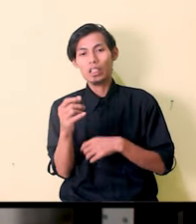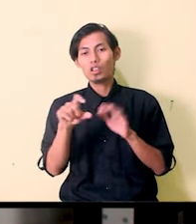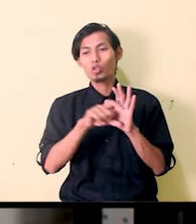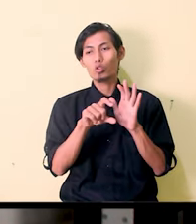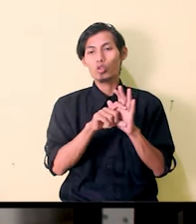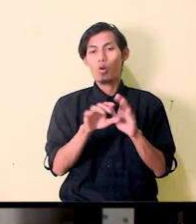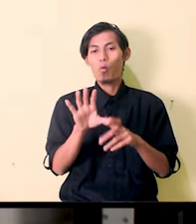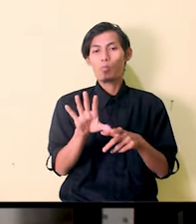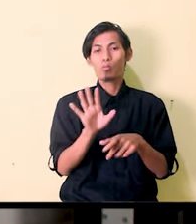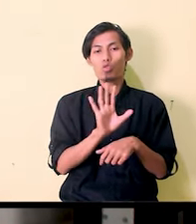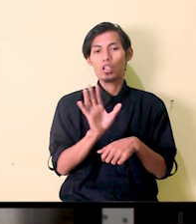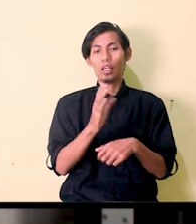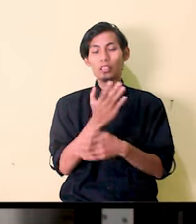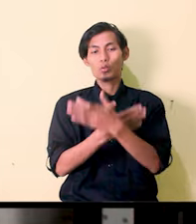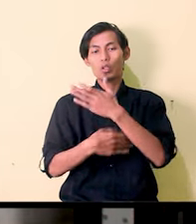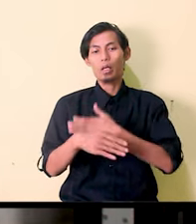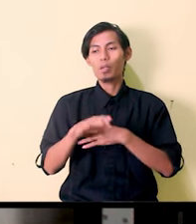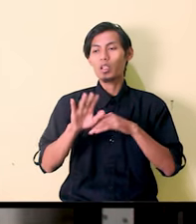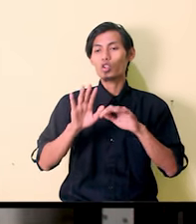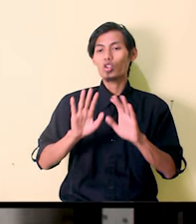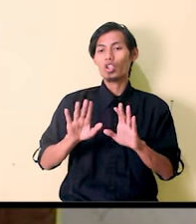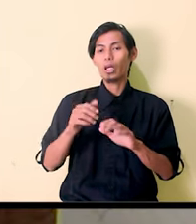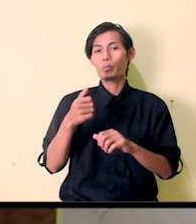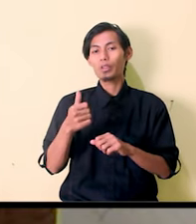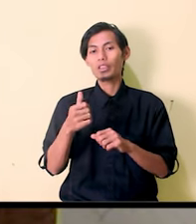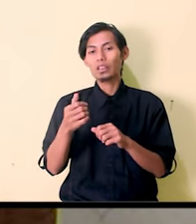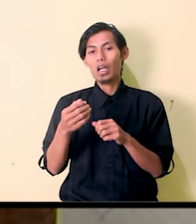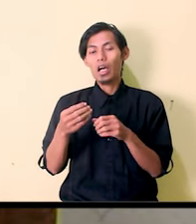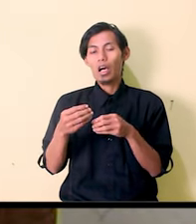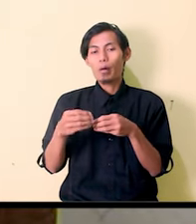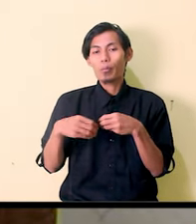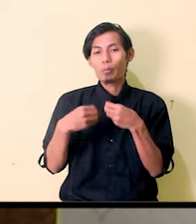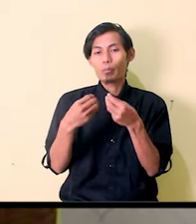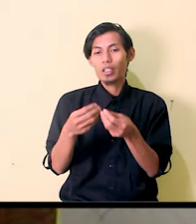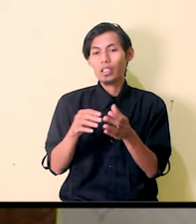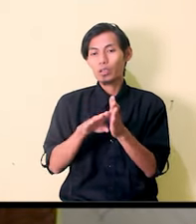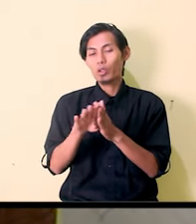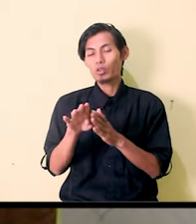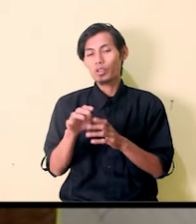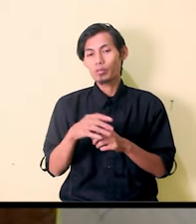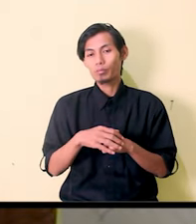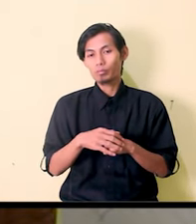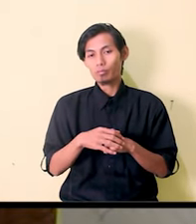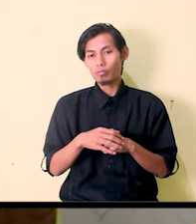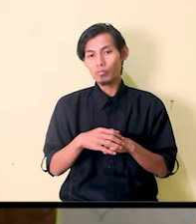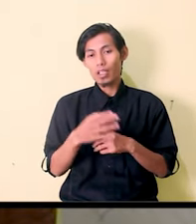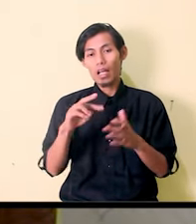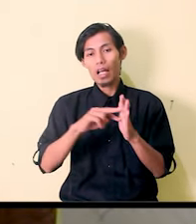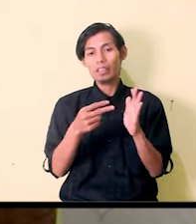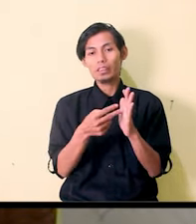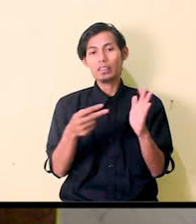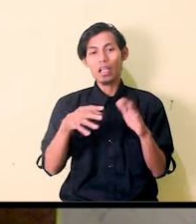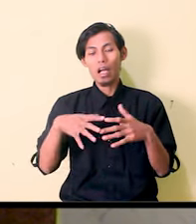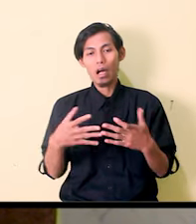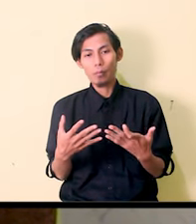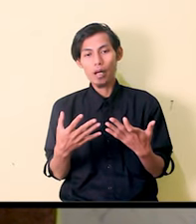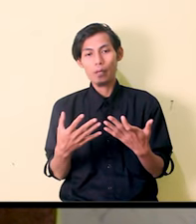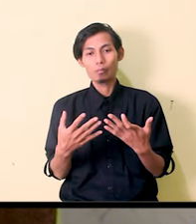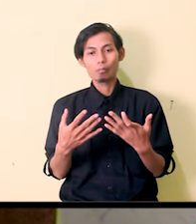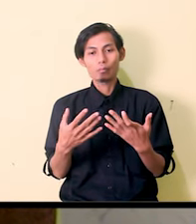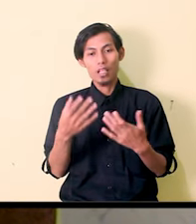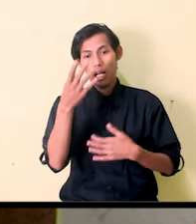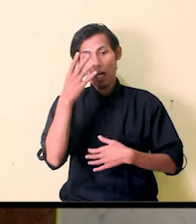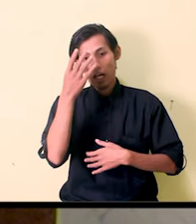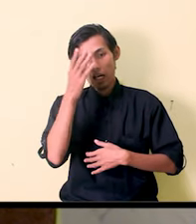lain W salah satu contohnya seperti itua artinya hari ini Pemerintah Desa trebungan sudah tidak meninggalkan